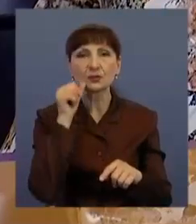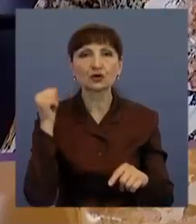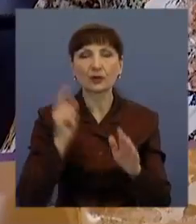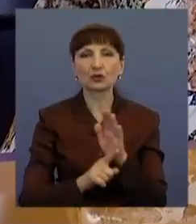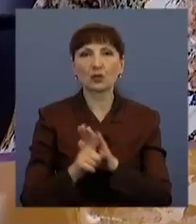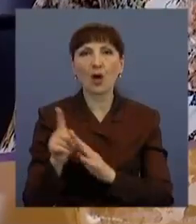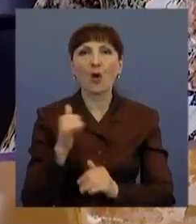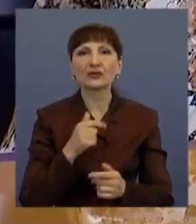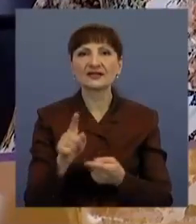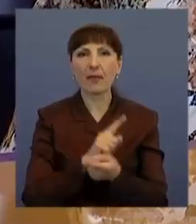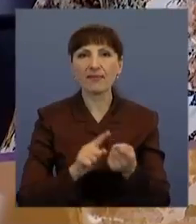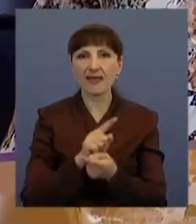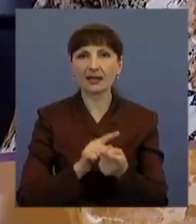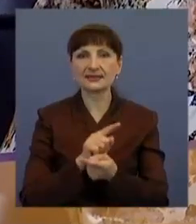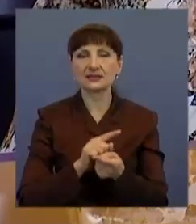нас